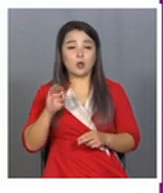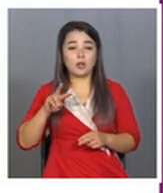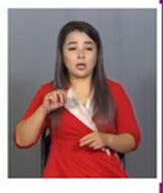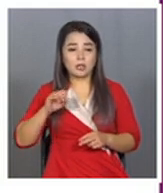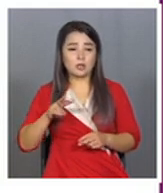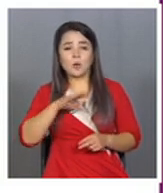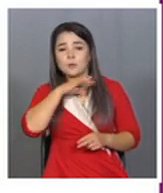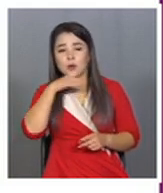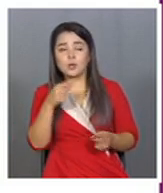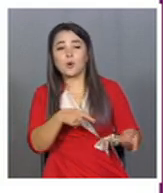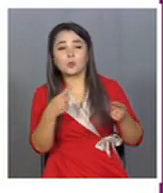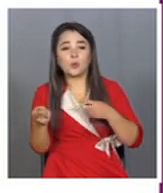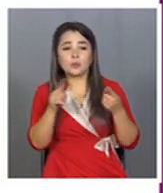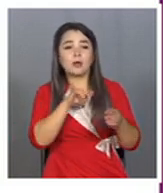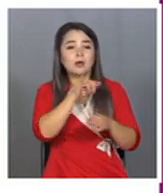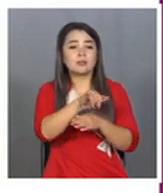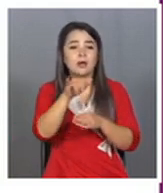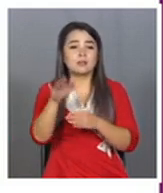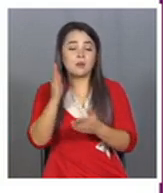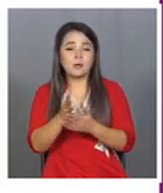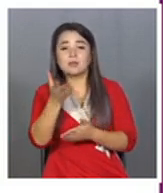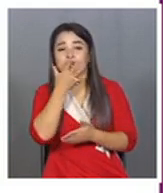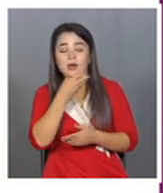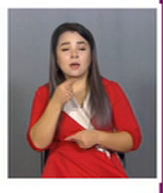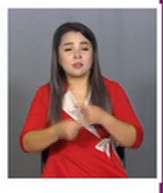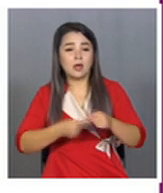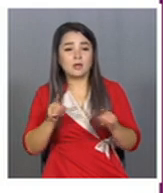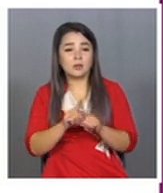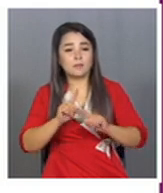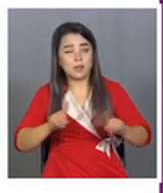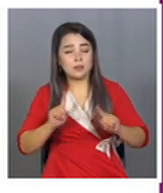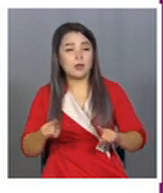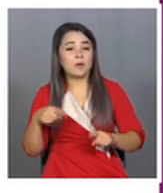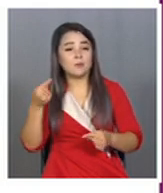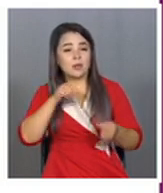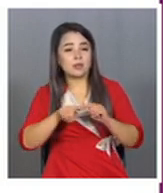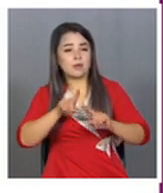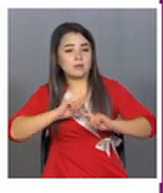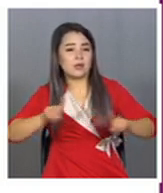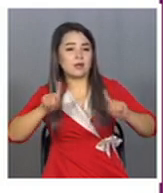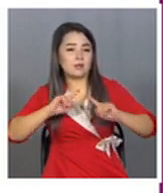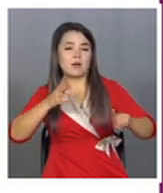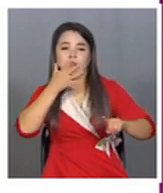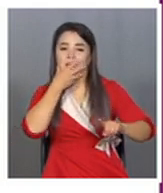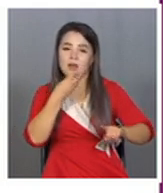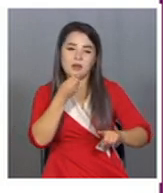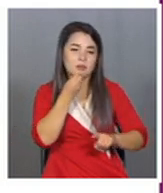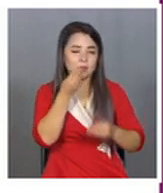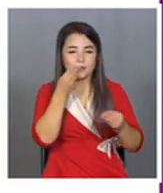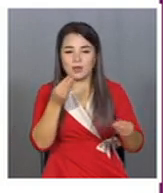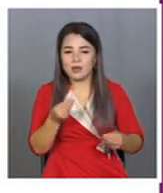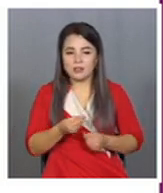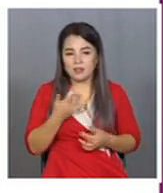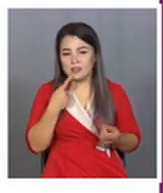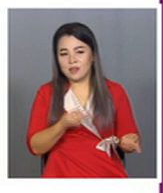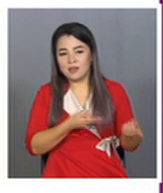көшке барады. Әр көштің сән салтанаты бірінен бірі өткен керемет көздің жауын